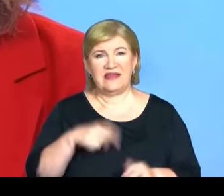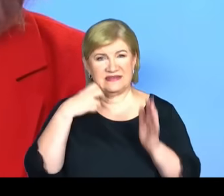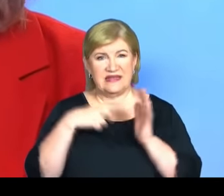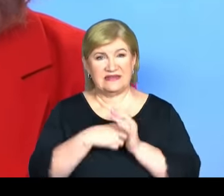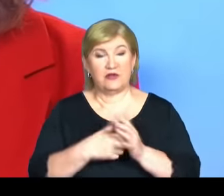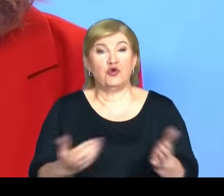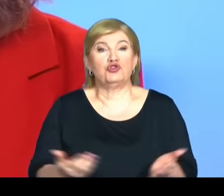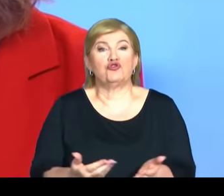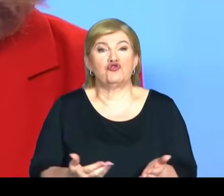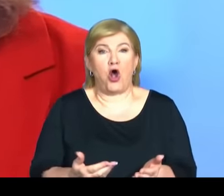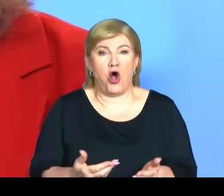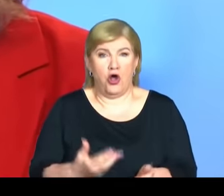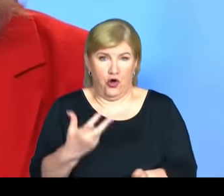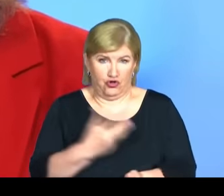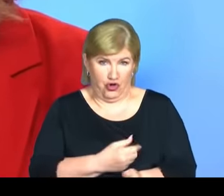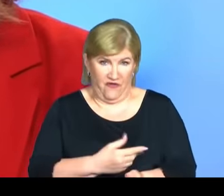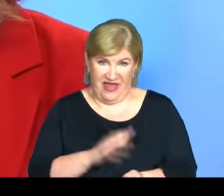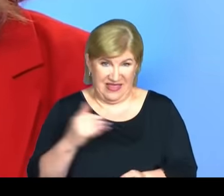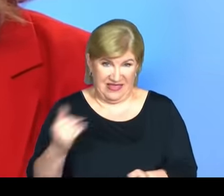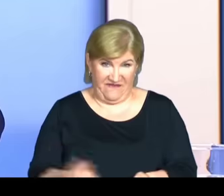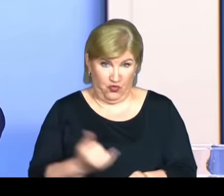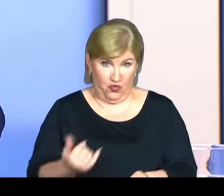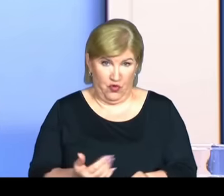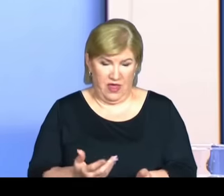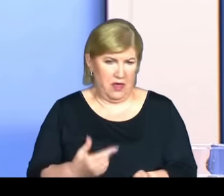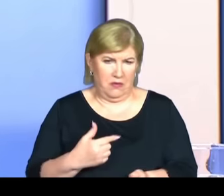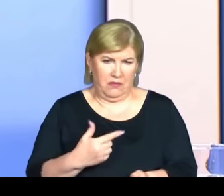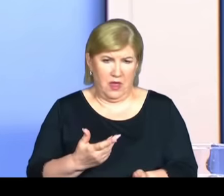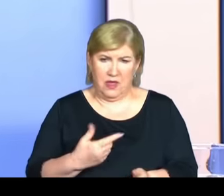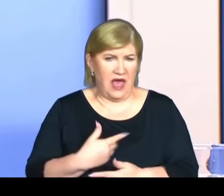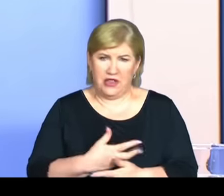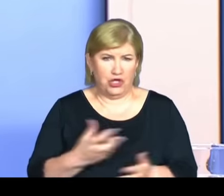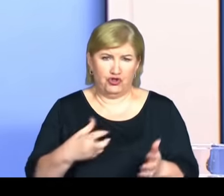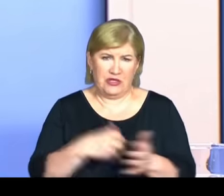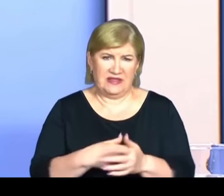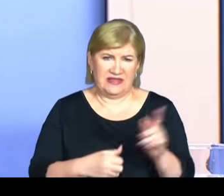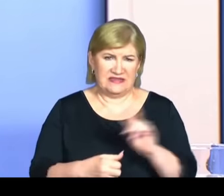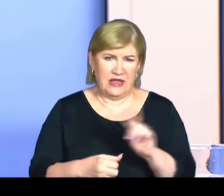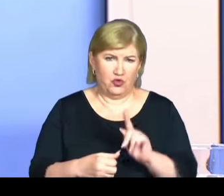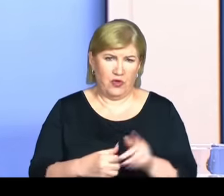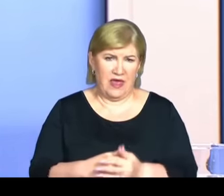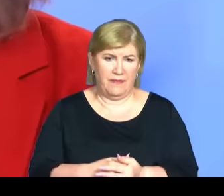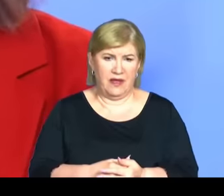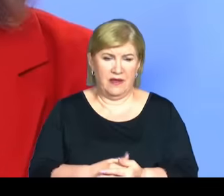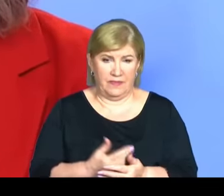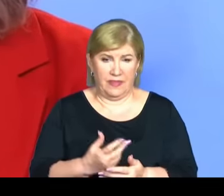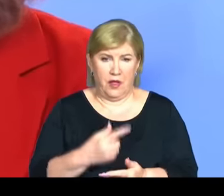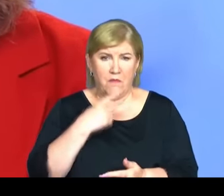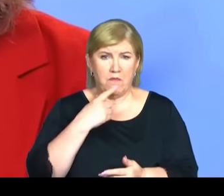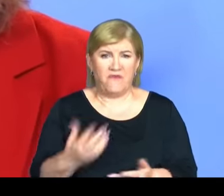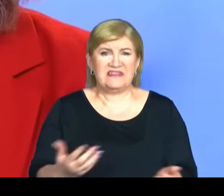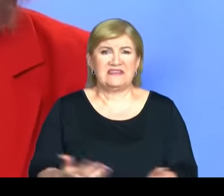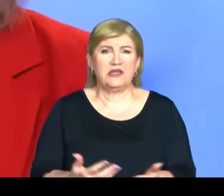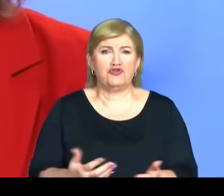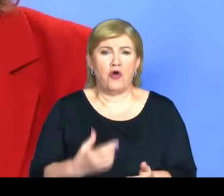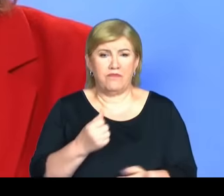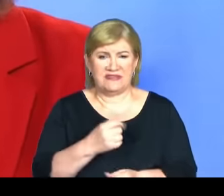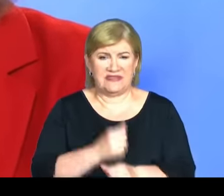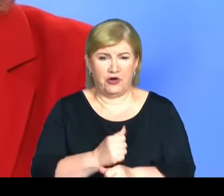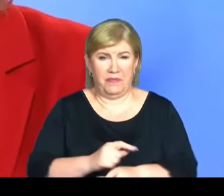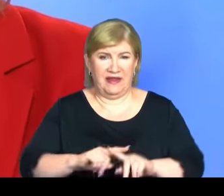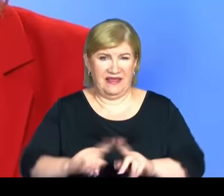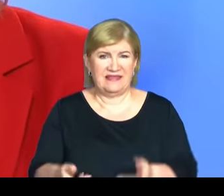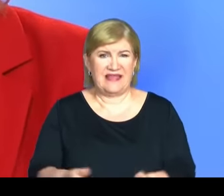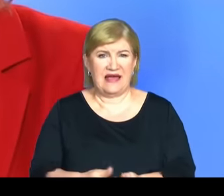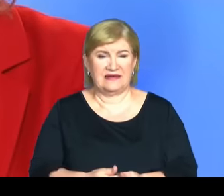čo? Že očkovanie nefunguje? Ja alebo že sa ľudia nemali očkovať? Alebo však povedzte, že čo by ste robili ináč? By ste